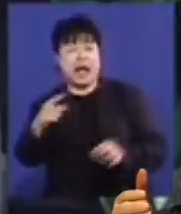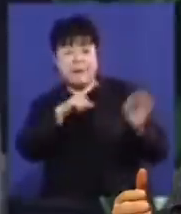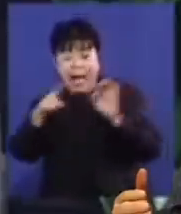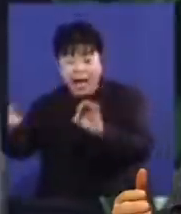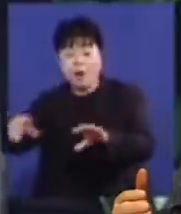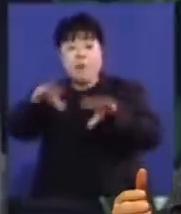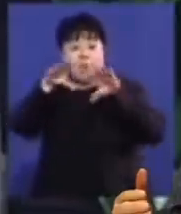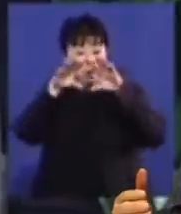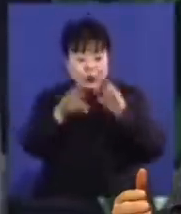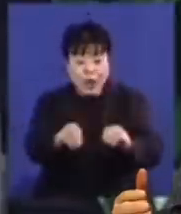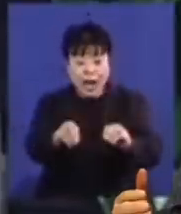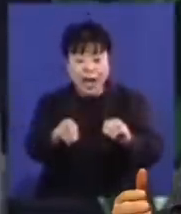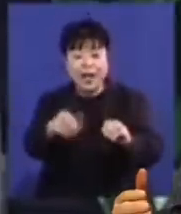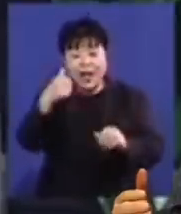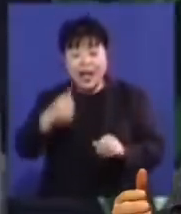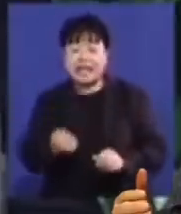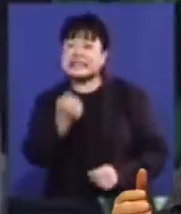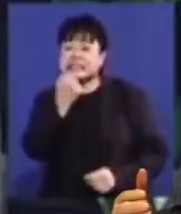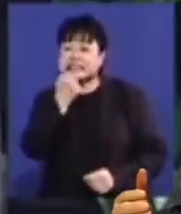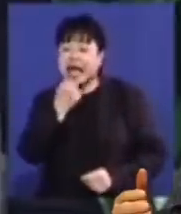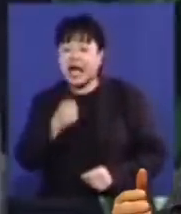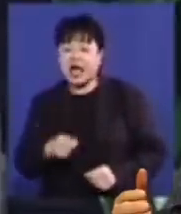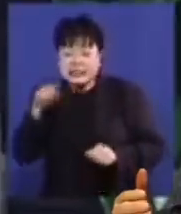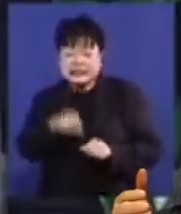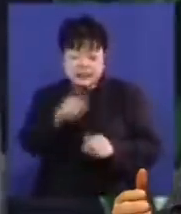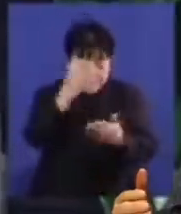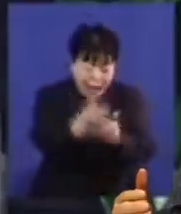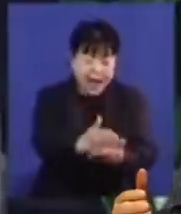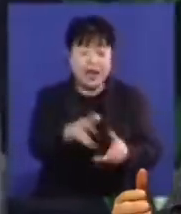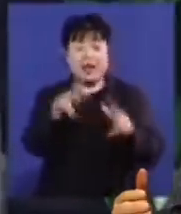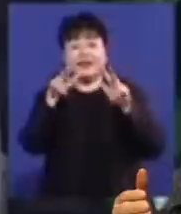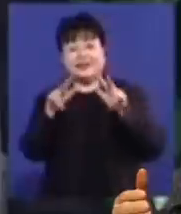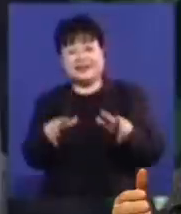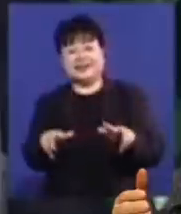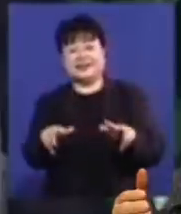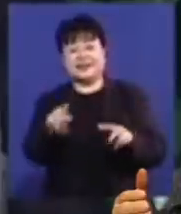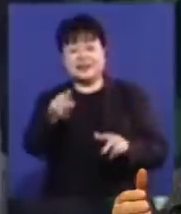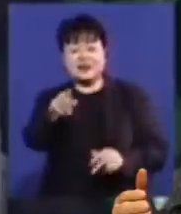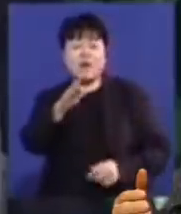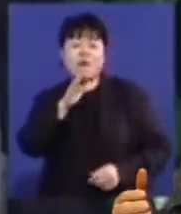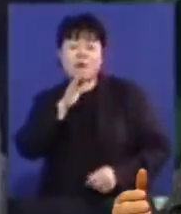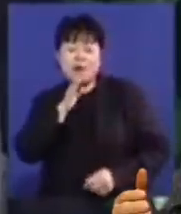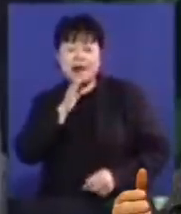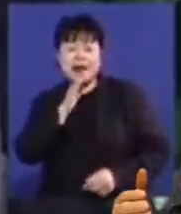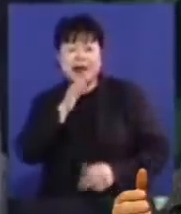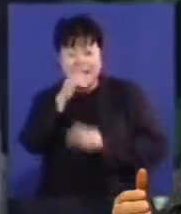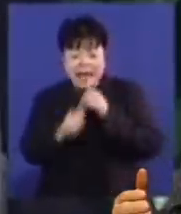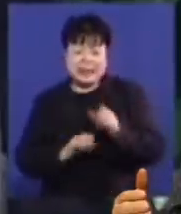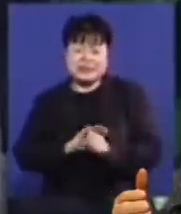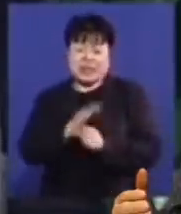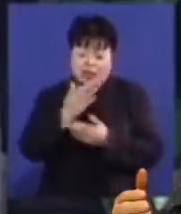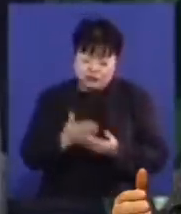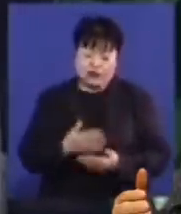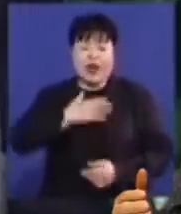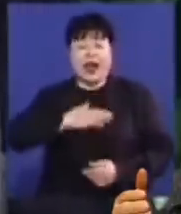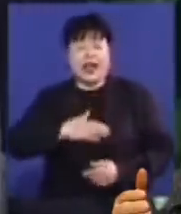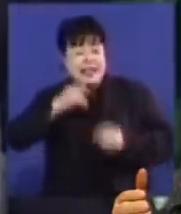아브라함아, 너 아들 이삭에게 손대지 마라. 이제야 네가 참으로 나를 사랑하는 줄 내가